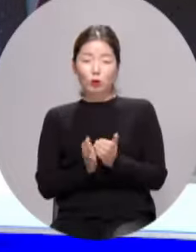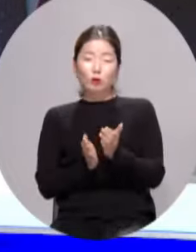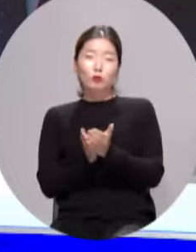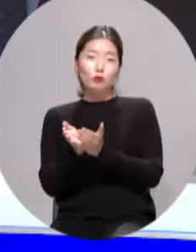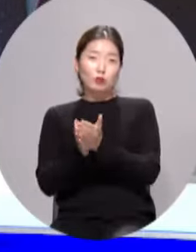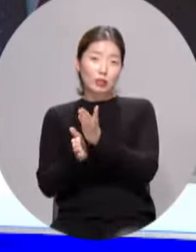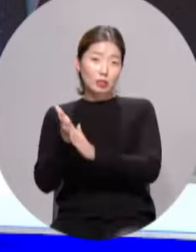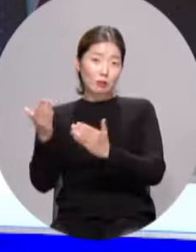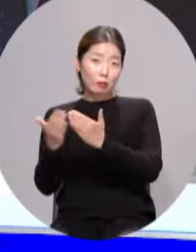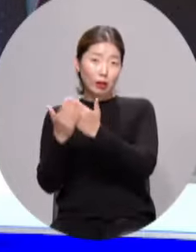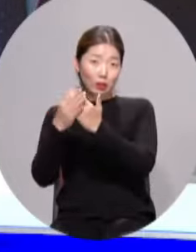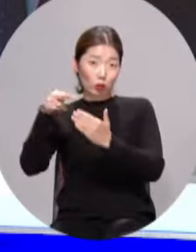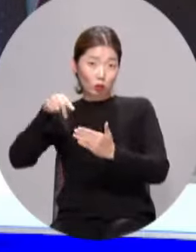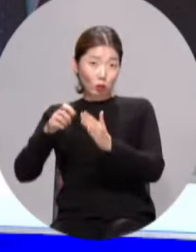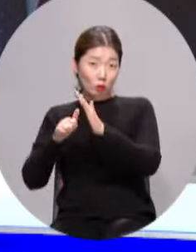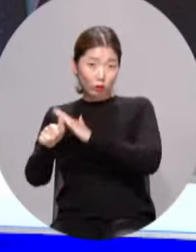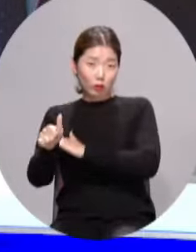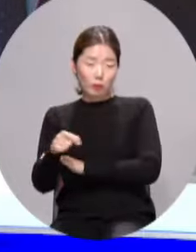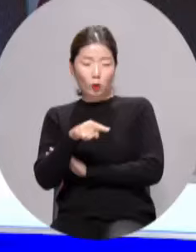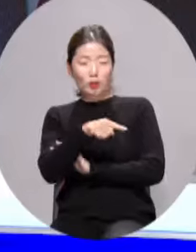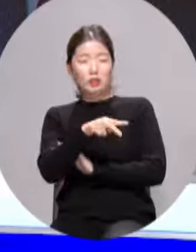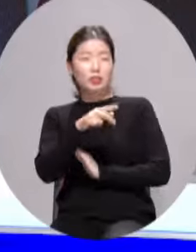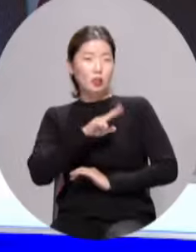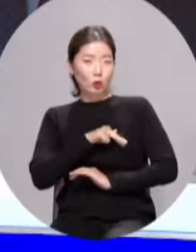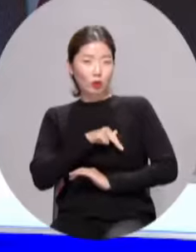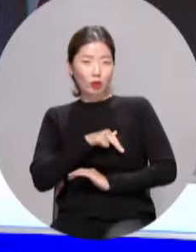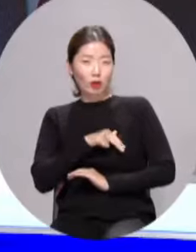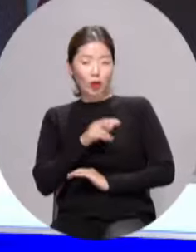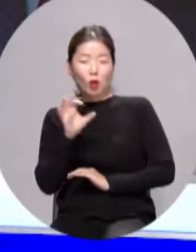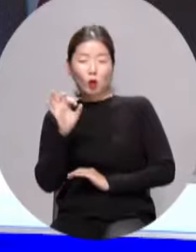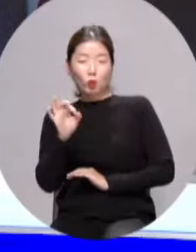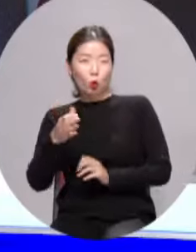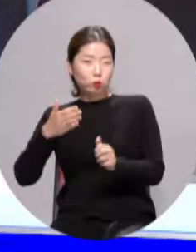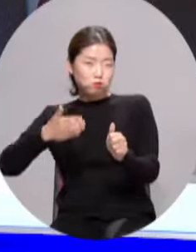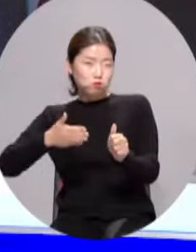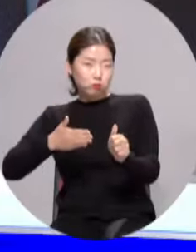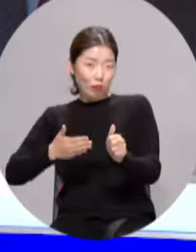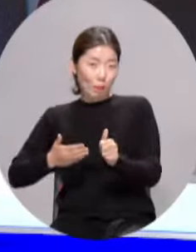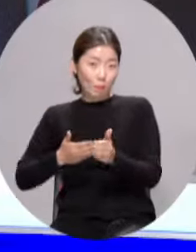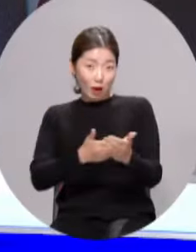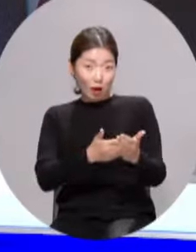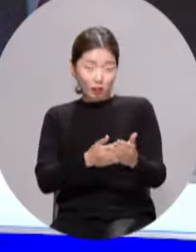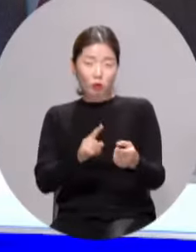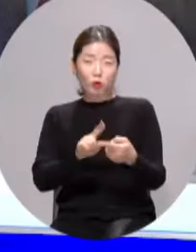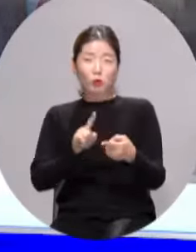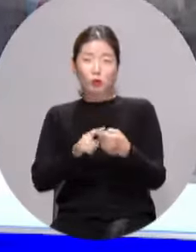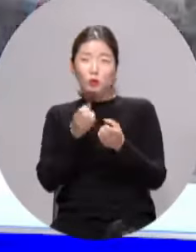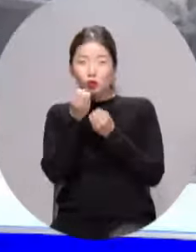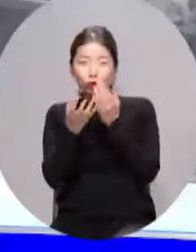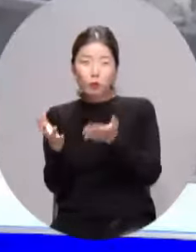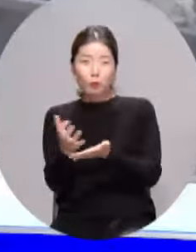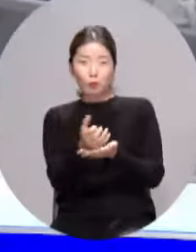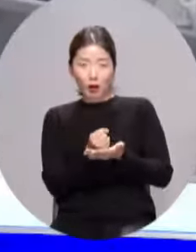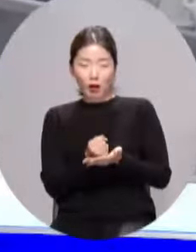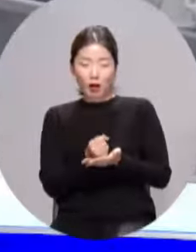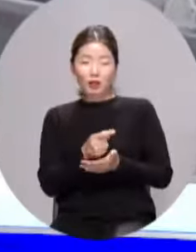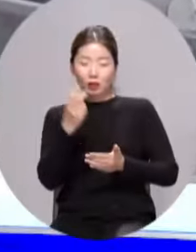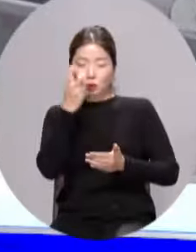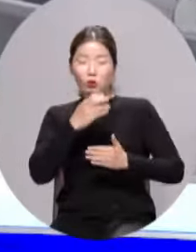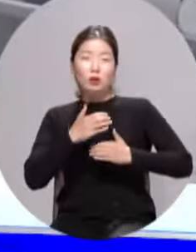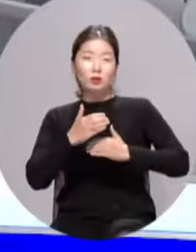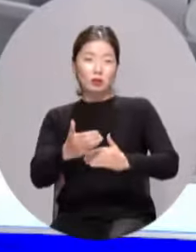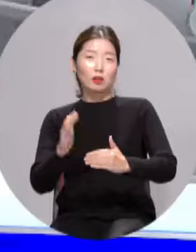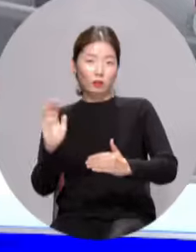시민발전 주식회사 서모 대표가 신 의원에게 청탁 보고를 했다는 진술을 검찰이 확보한 게 강제